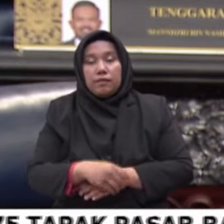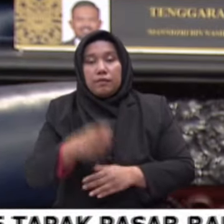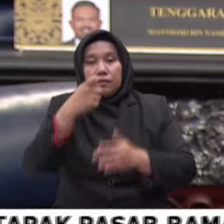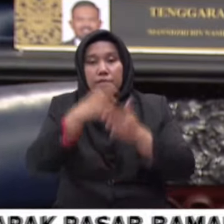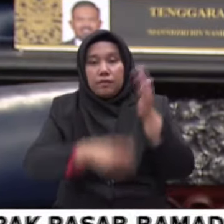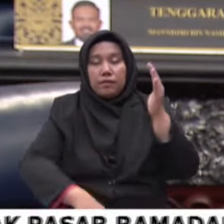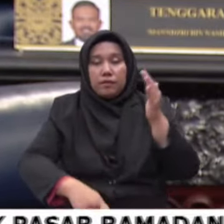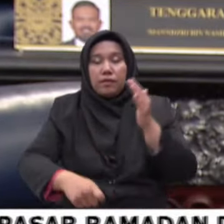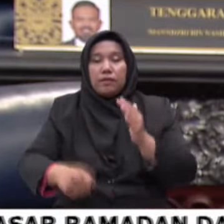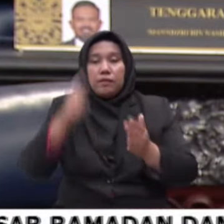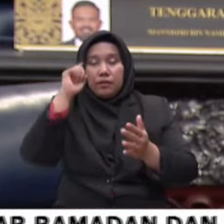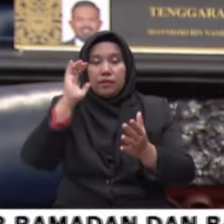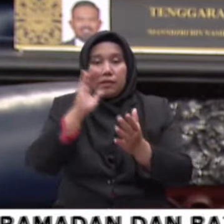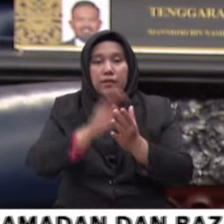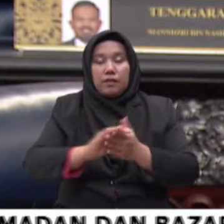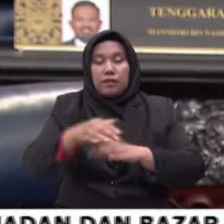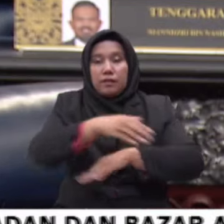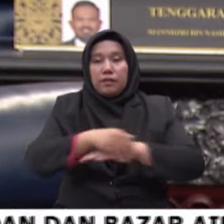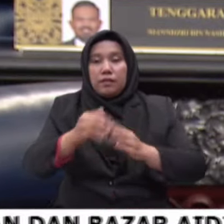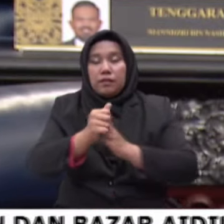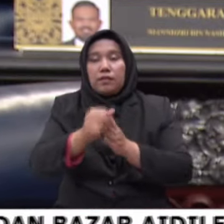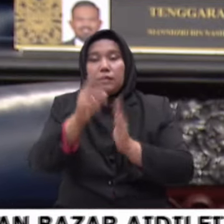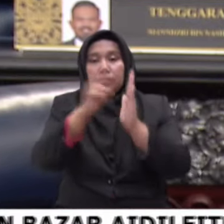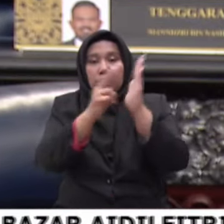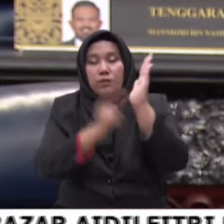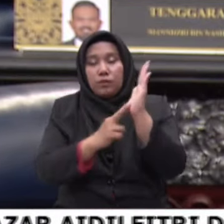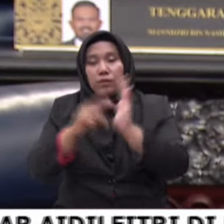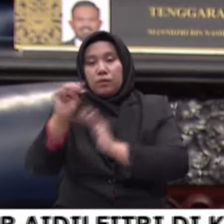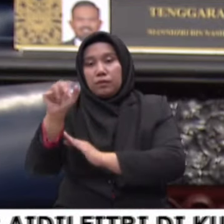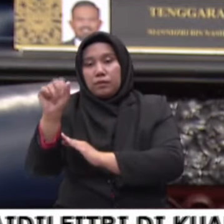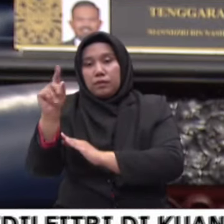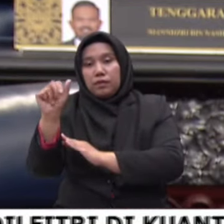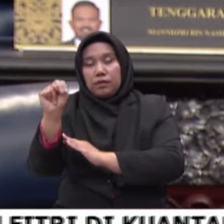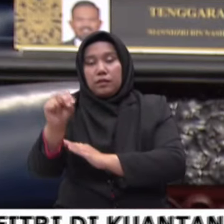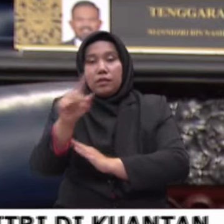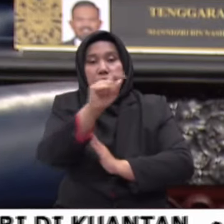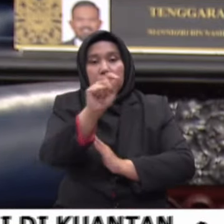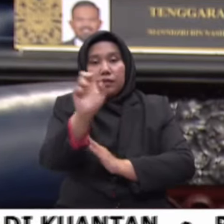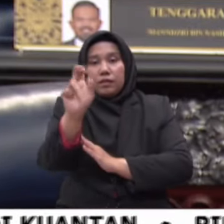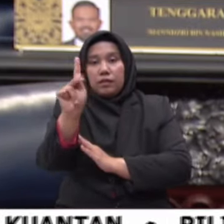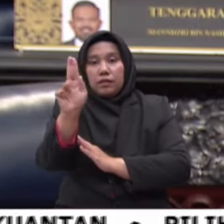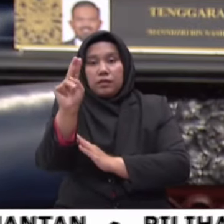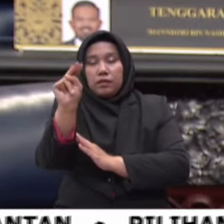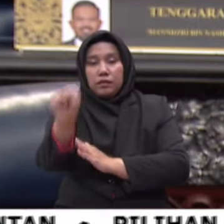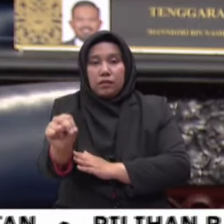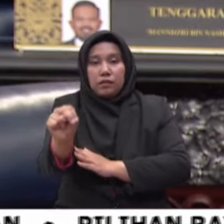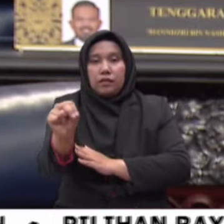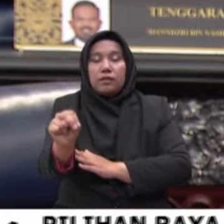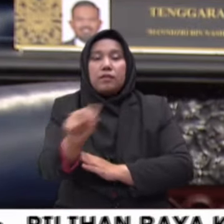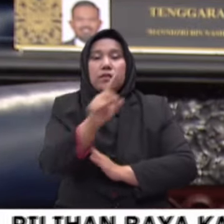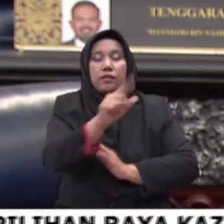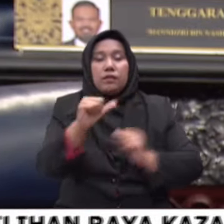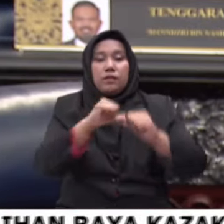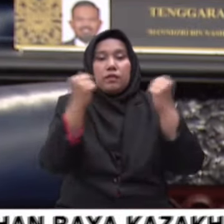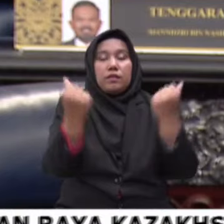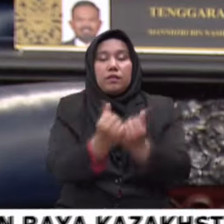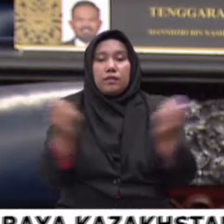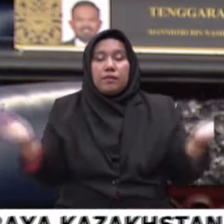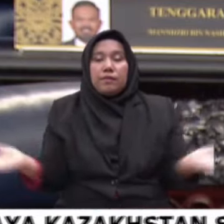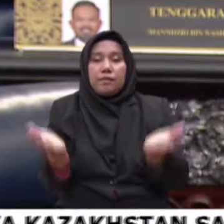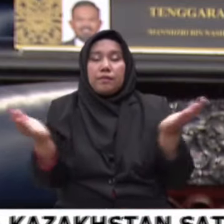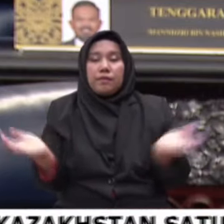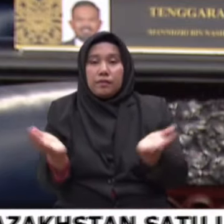keyakinan yang digariskan sebagai antara rukun madani, saya ingin mencadangkan agar tekun dapat dijadikan sebagai sebuah agensi pendorong kepada